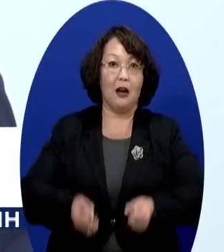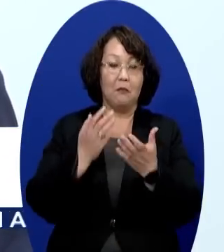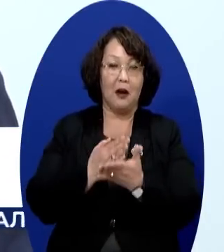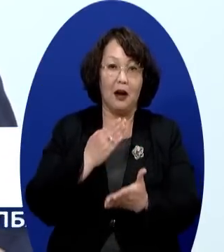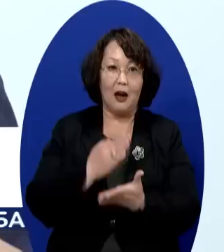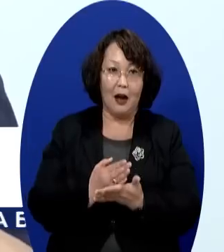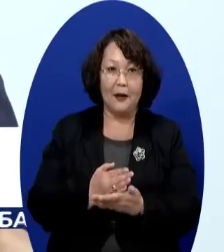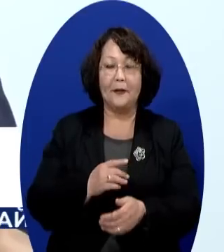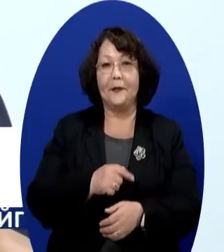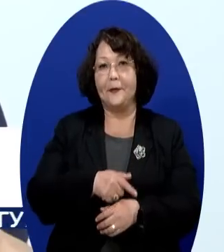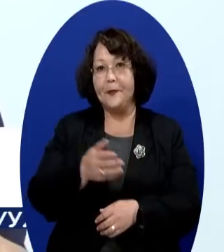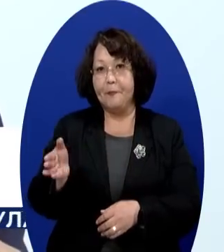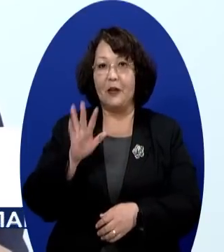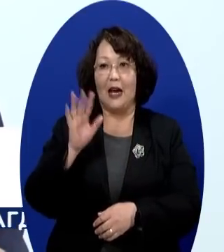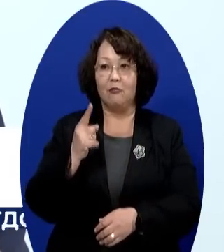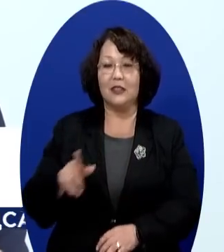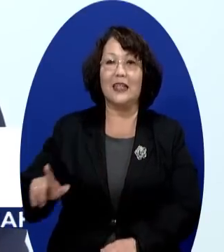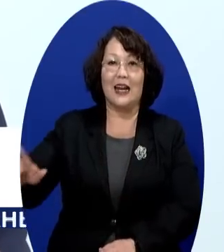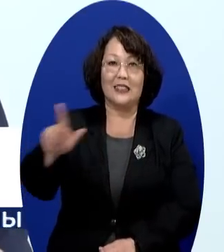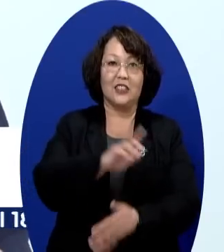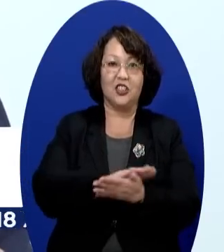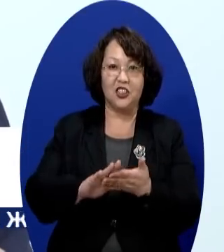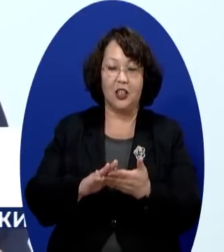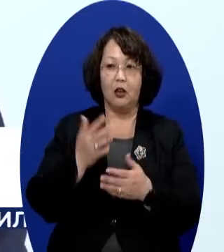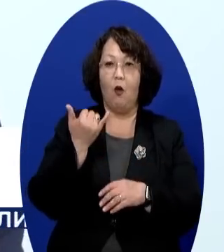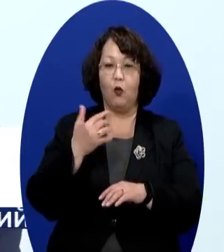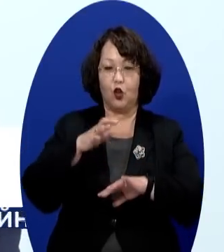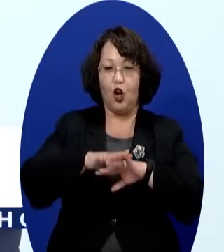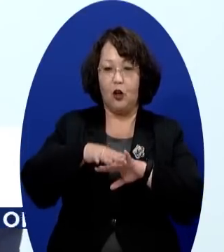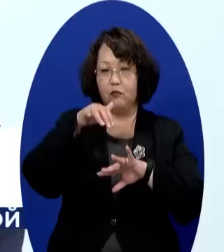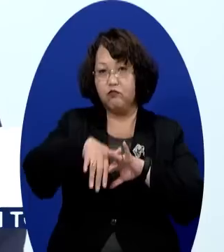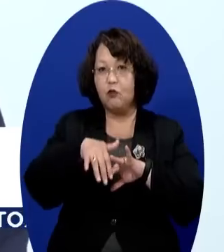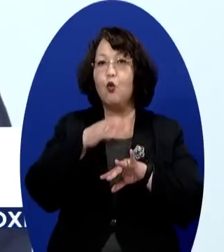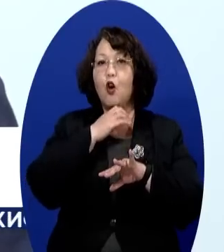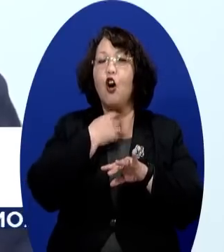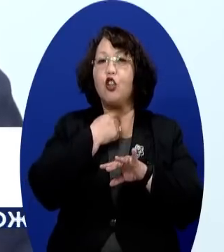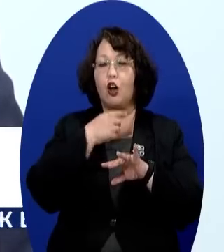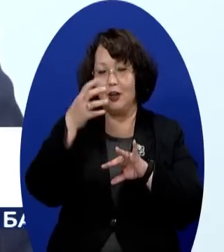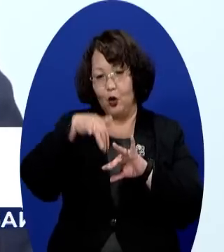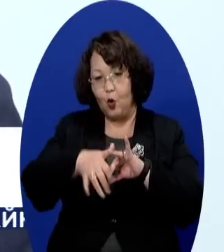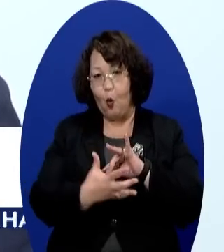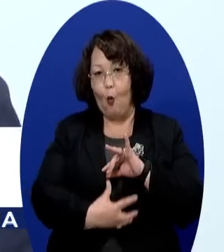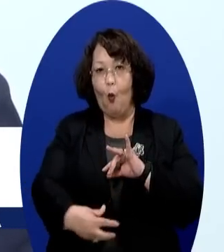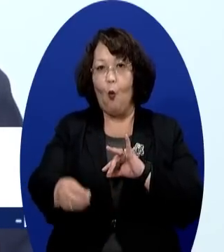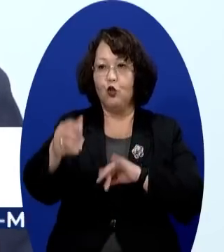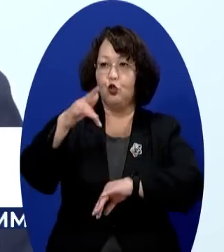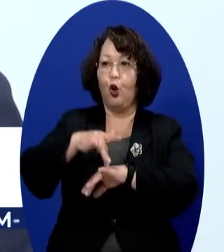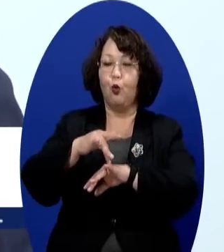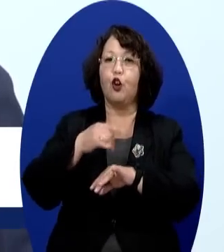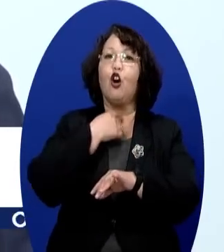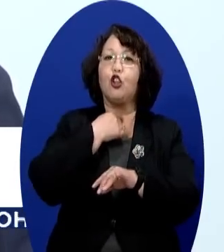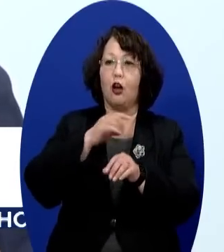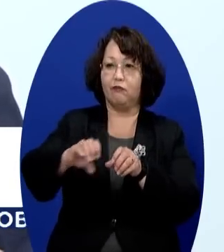хойш 11 байршилд бол одоо шинээр ус зайлуулах шугам сүлжээ хийсэн. Төвийн шугамтай холбосон.